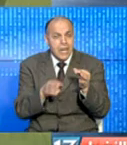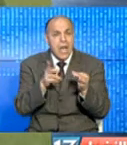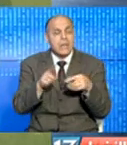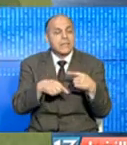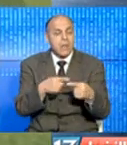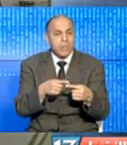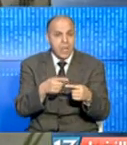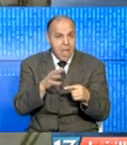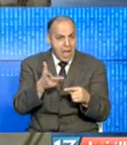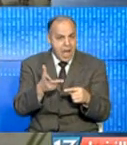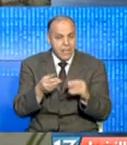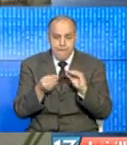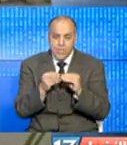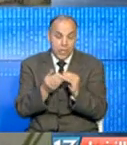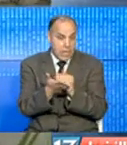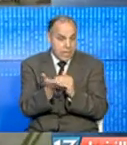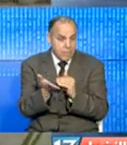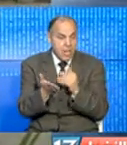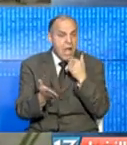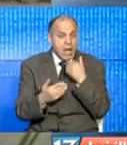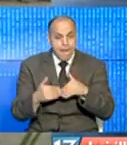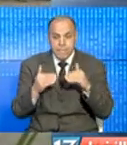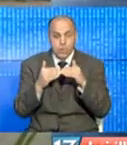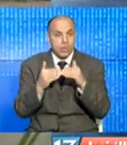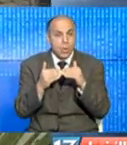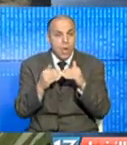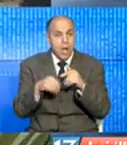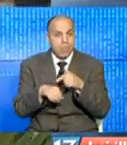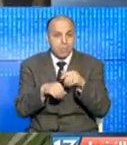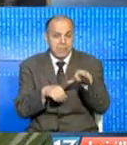حلول دائمة لهذه الإشكالات في مستوى هذه المناطق.